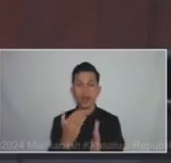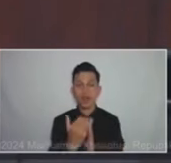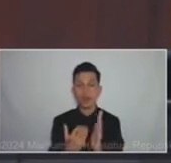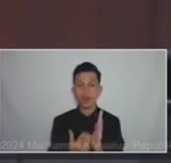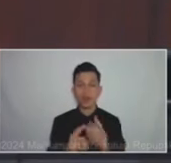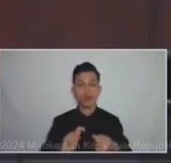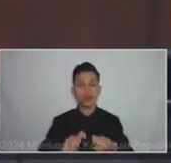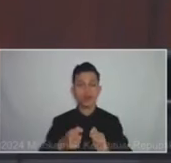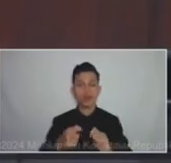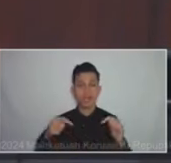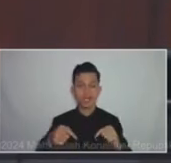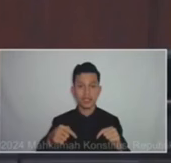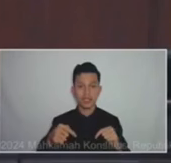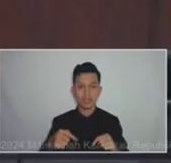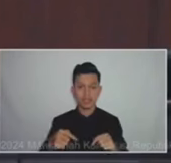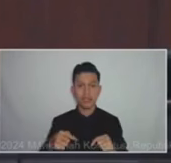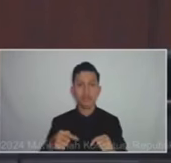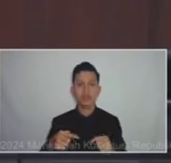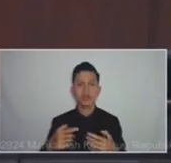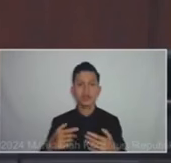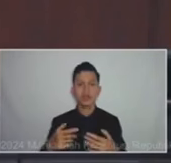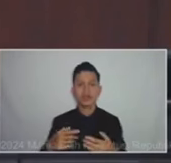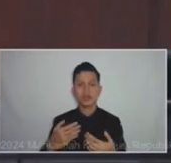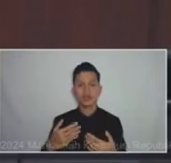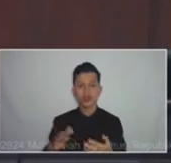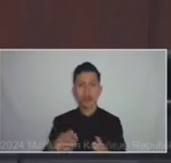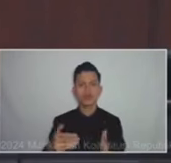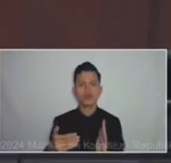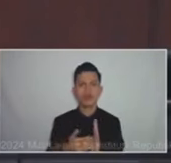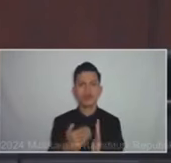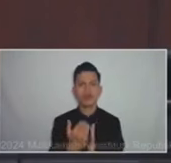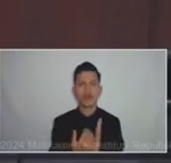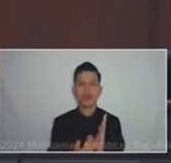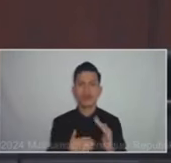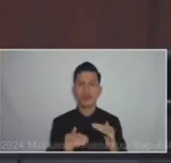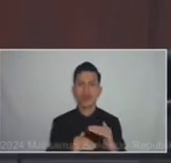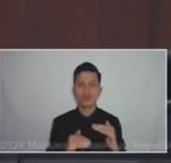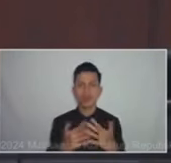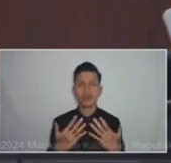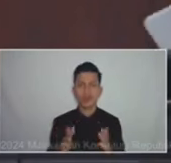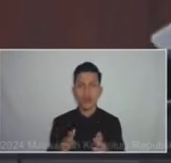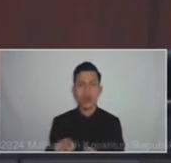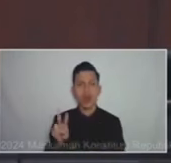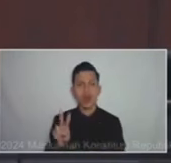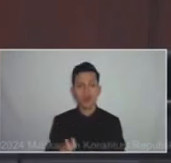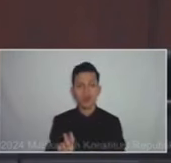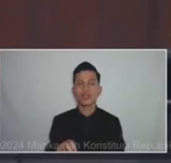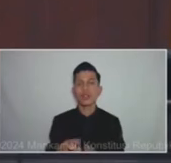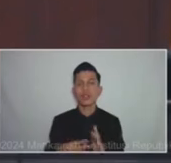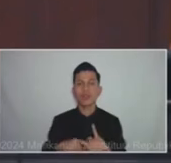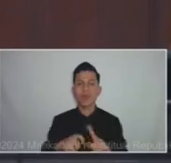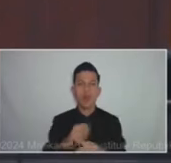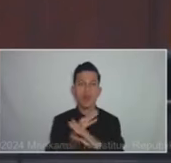pengujian telah konstitusional dan seharusnya mahkamah menolak permohonan para